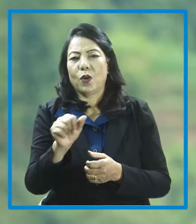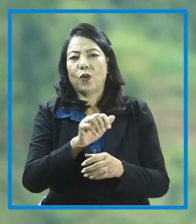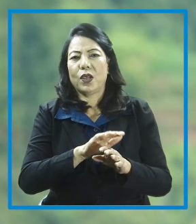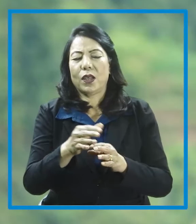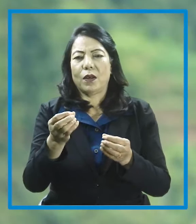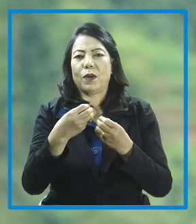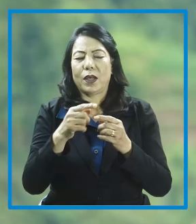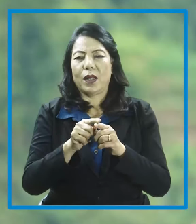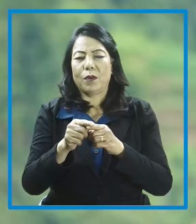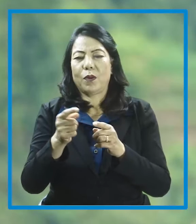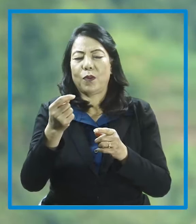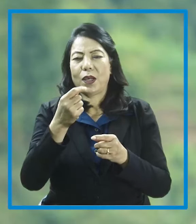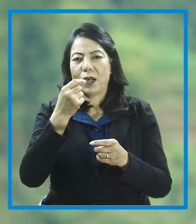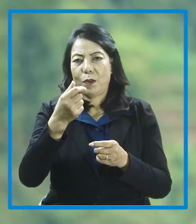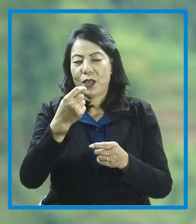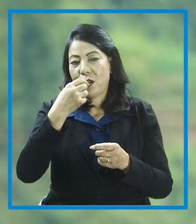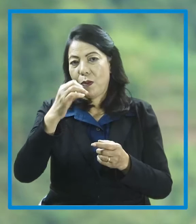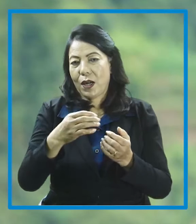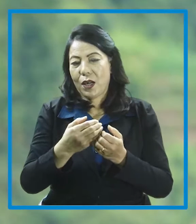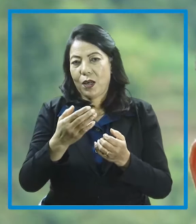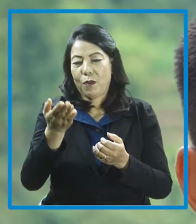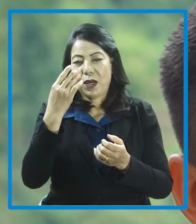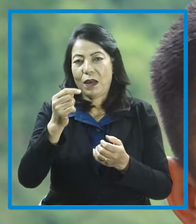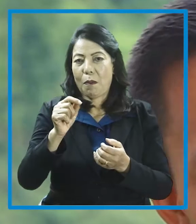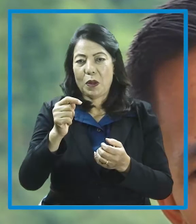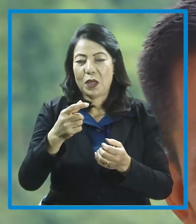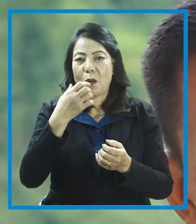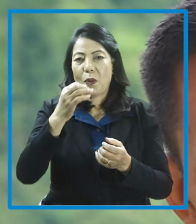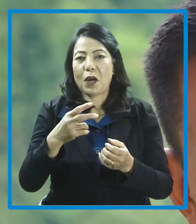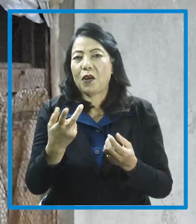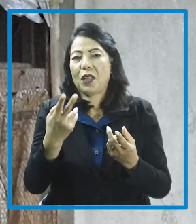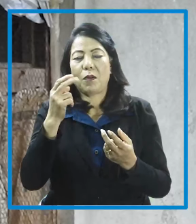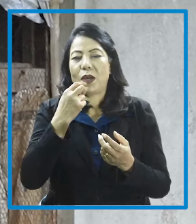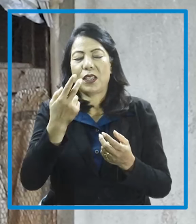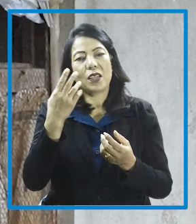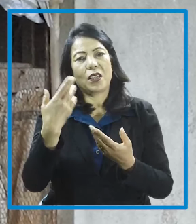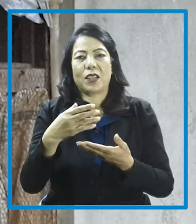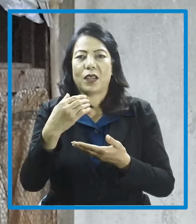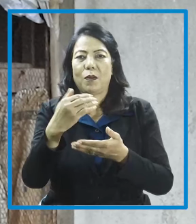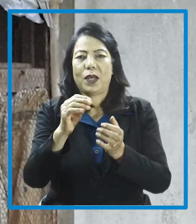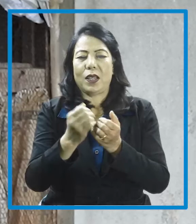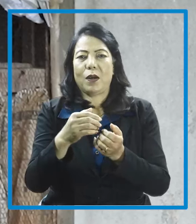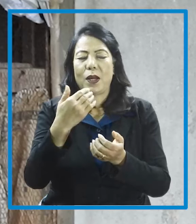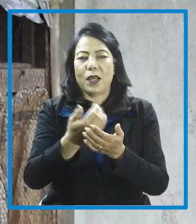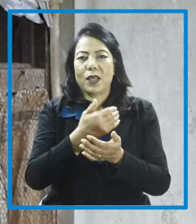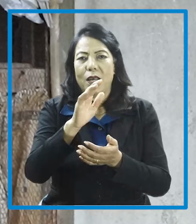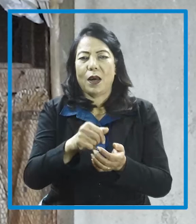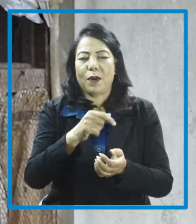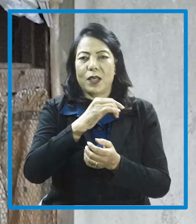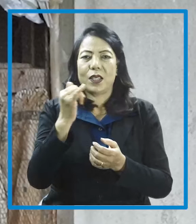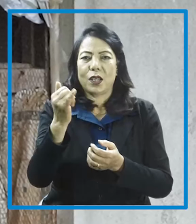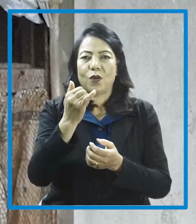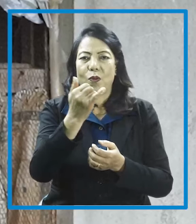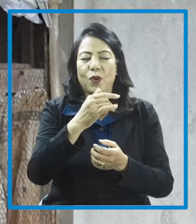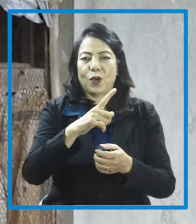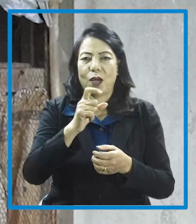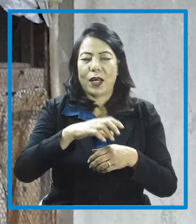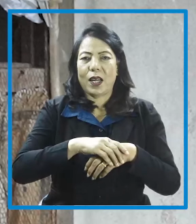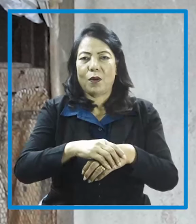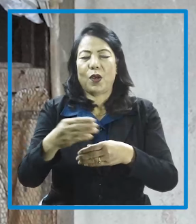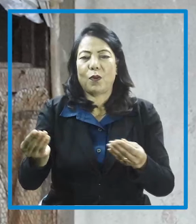थियो भने अहिले चाहिँ त बरु उनीहरूलाई पठाए पनि पहिला भाउ तोक्ने अनि मात्र दिने, पहिला चाहिँ भाउसाउ थिएन रेट त्यत्तिकै हालेर पठाइदिने